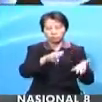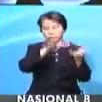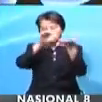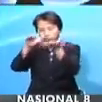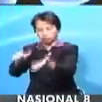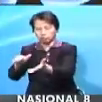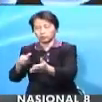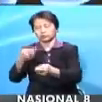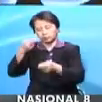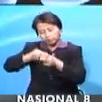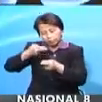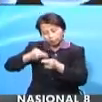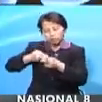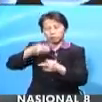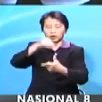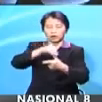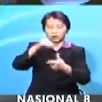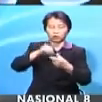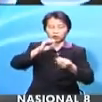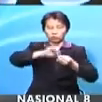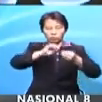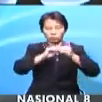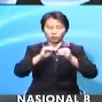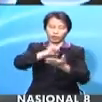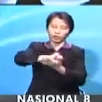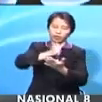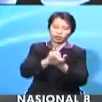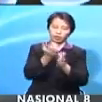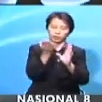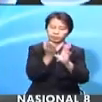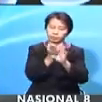umat-umat nama-nama atau nomor